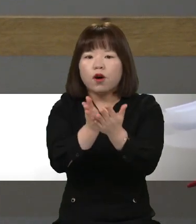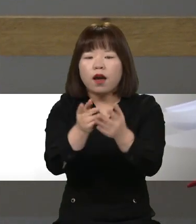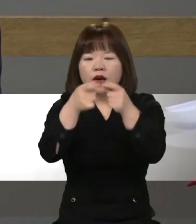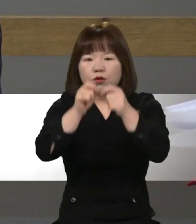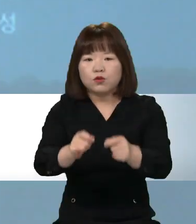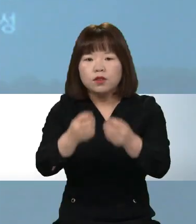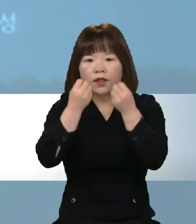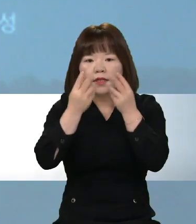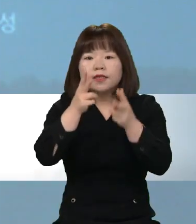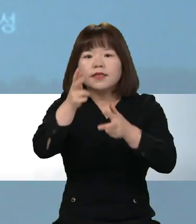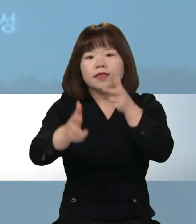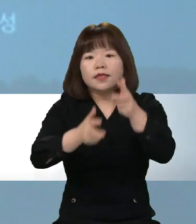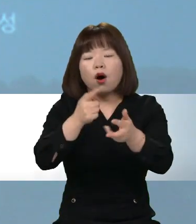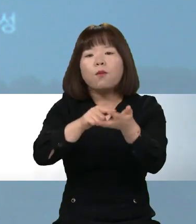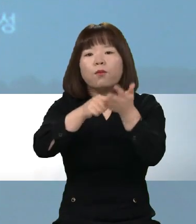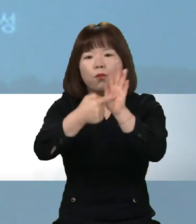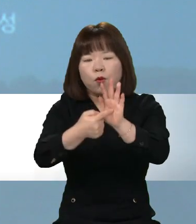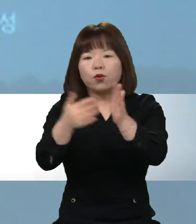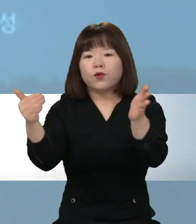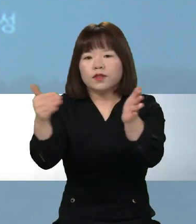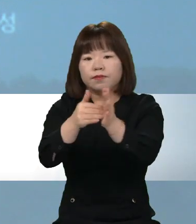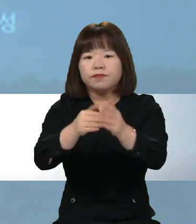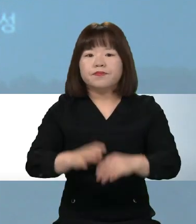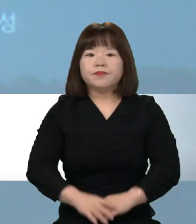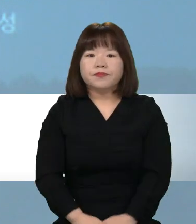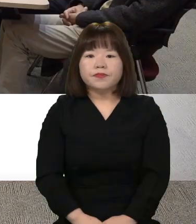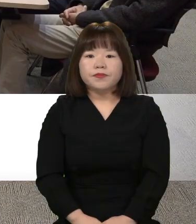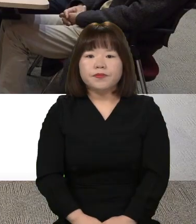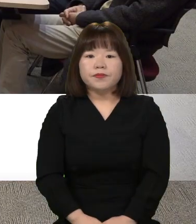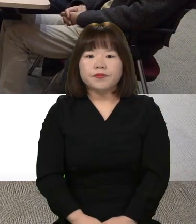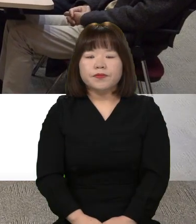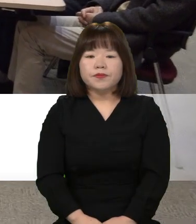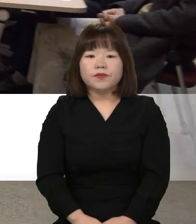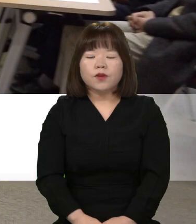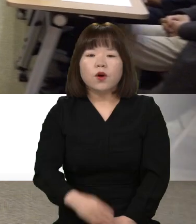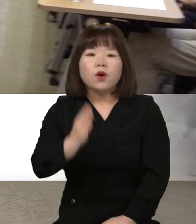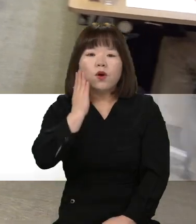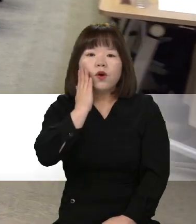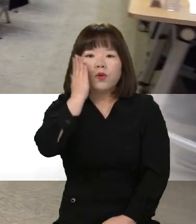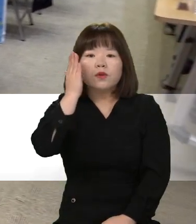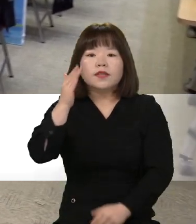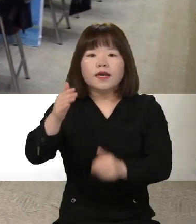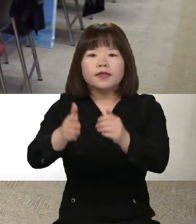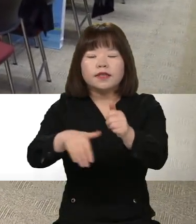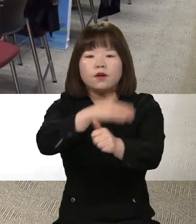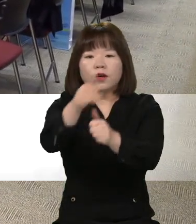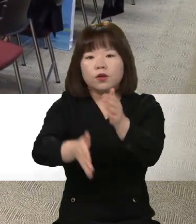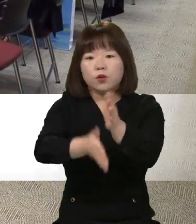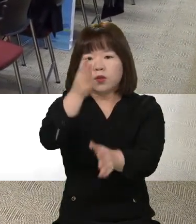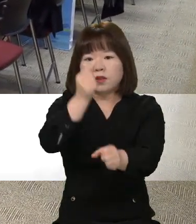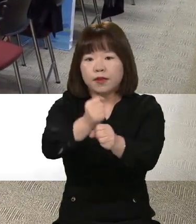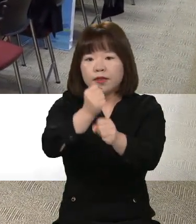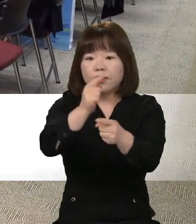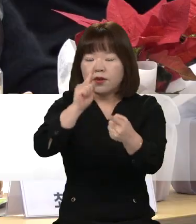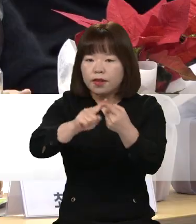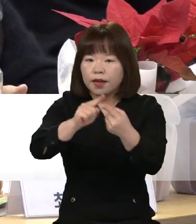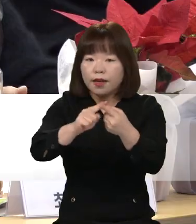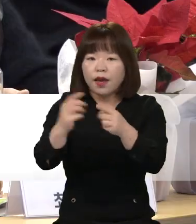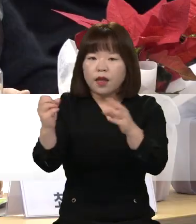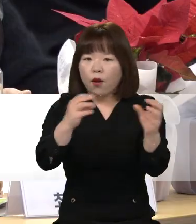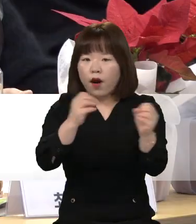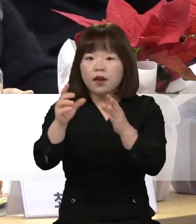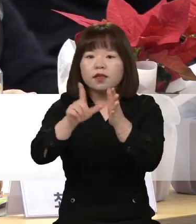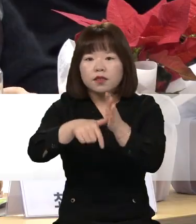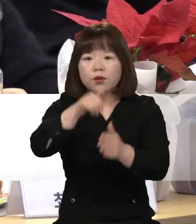3대 분과 간사의 구체적인 신규 사업 보고도 진행됐습니다 또 녹색 생태도시 조성에 대해 자유롭게